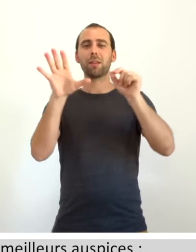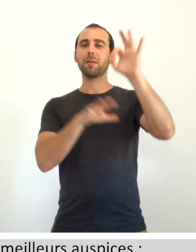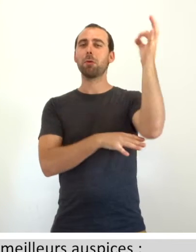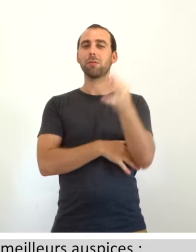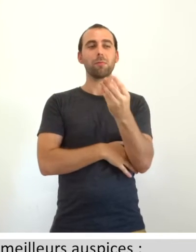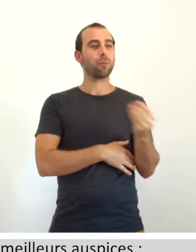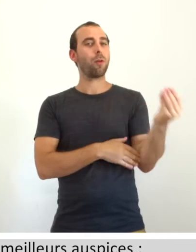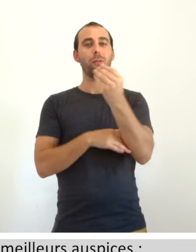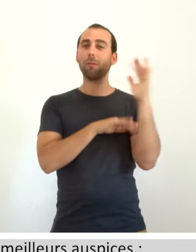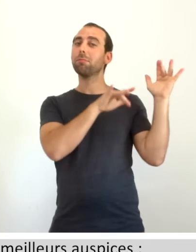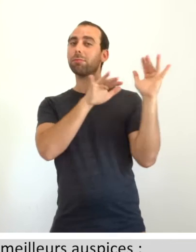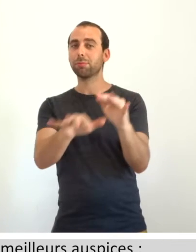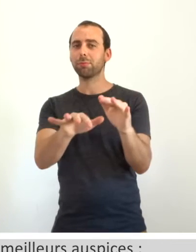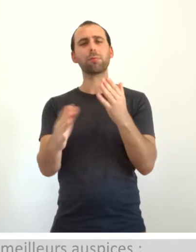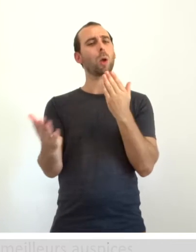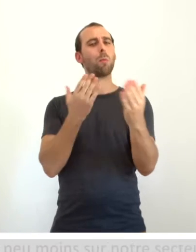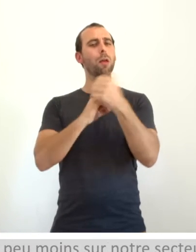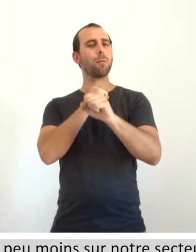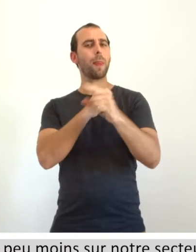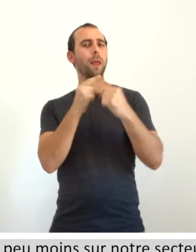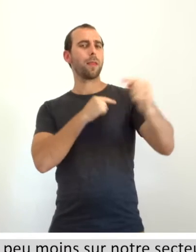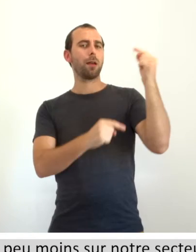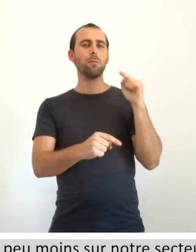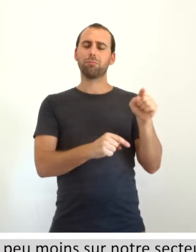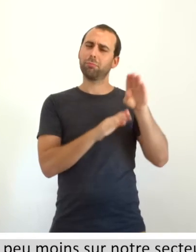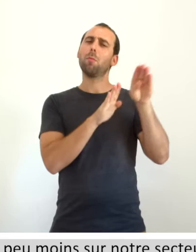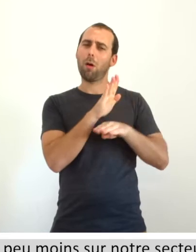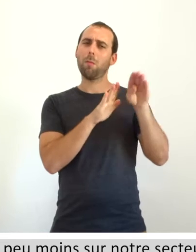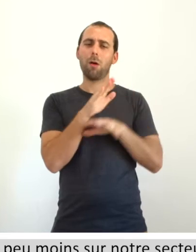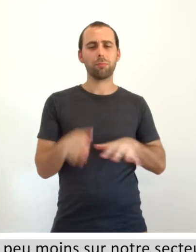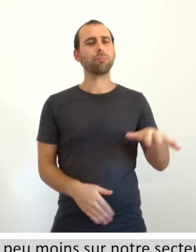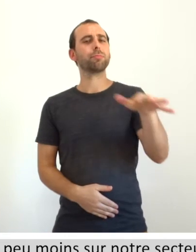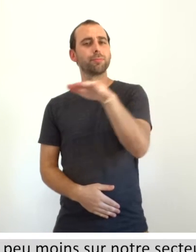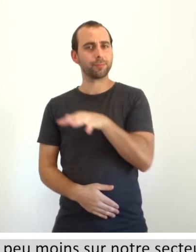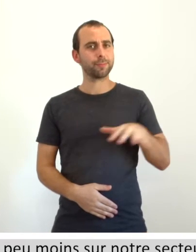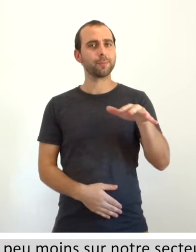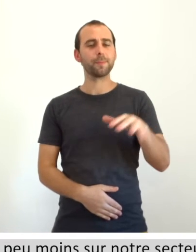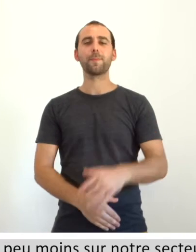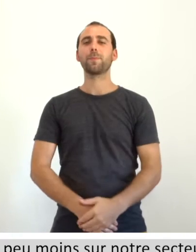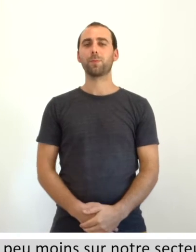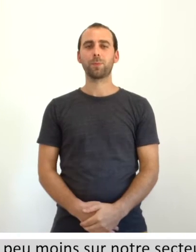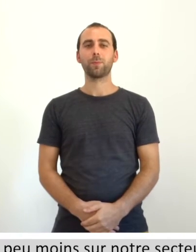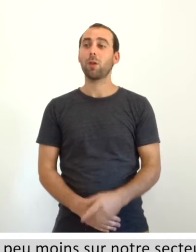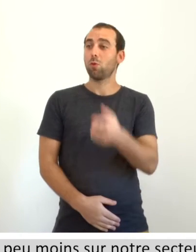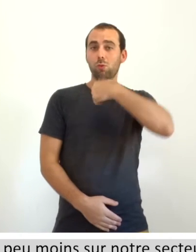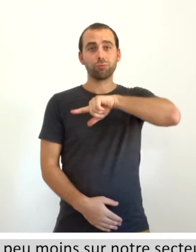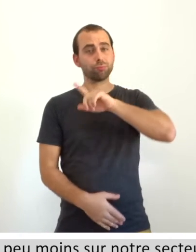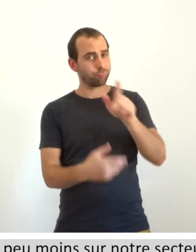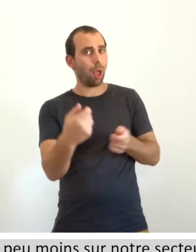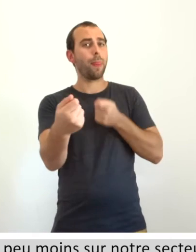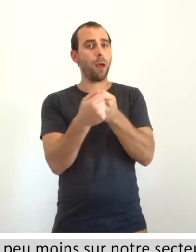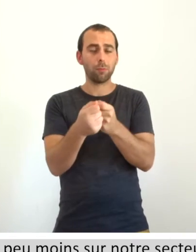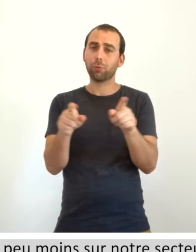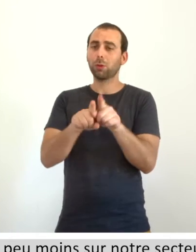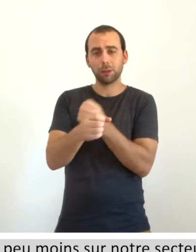avons 70% d'enfants, par rapport à la semaine dernière où il y en avait un peu moins sur notre secteur. Nous avons dû